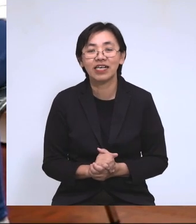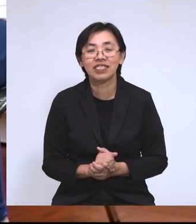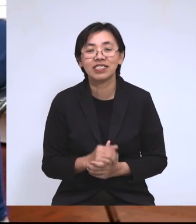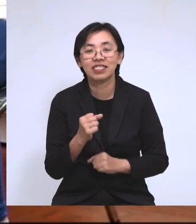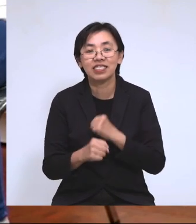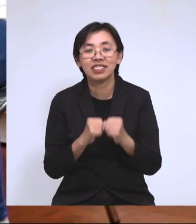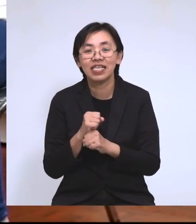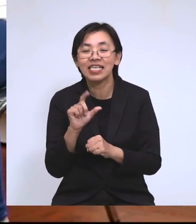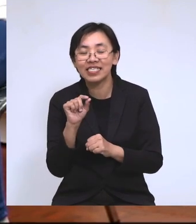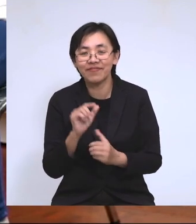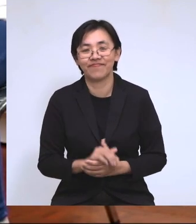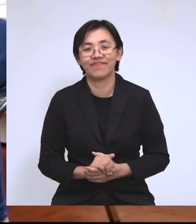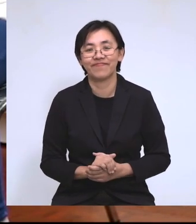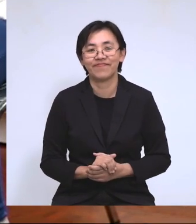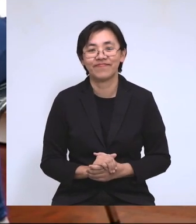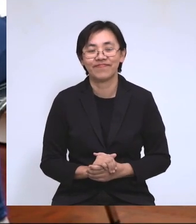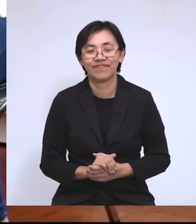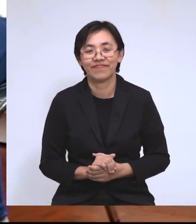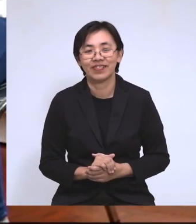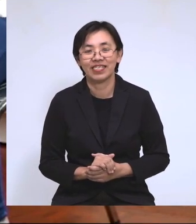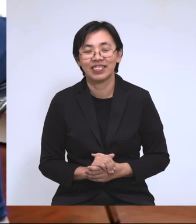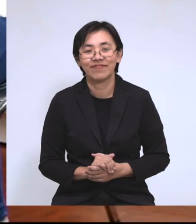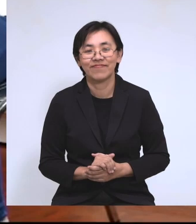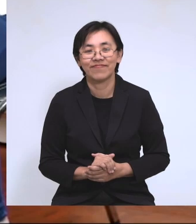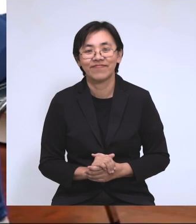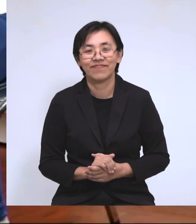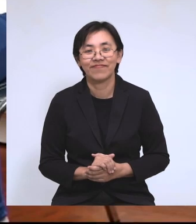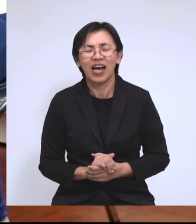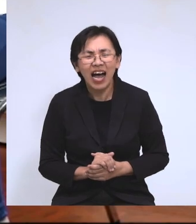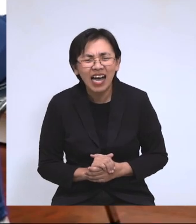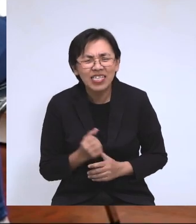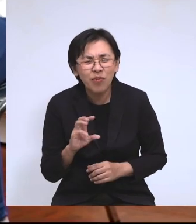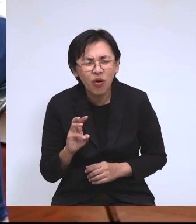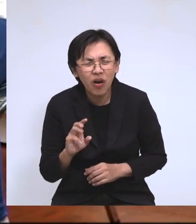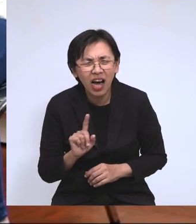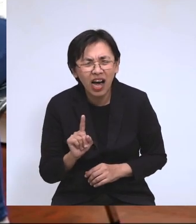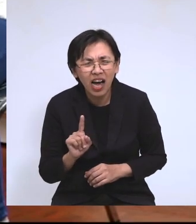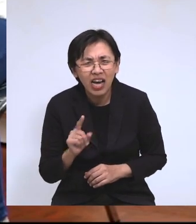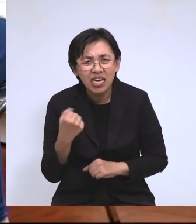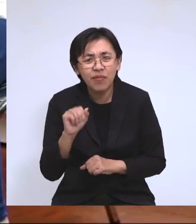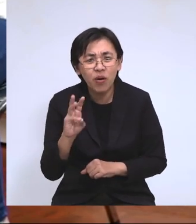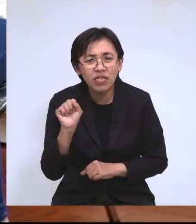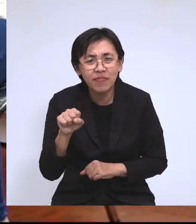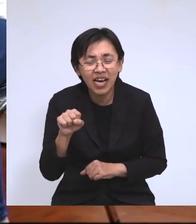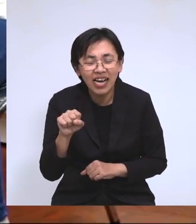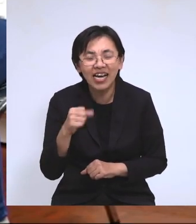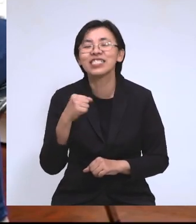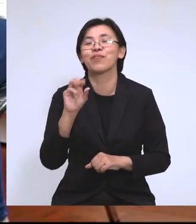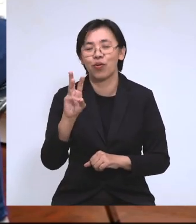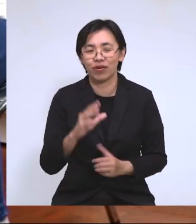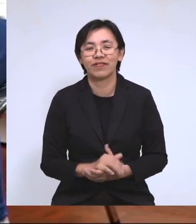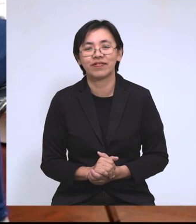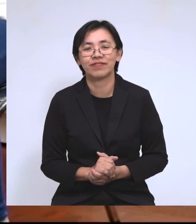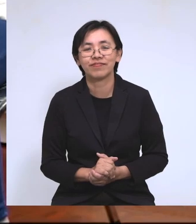บแล้วปีนี้อายุเท่าไหร่ครับ ยี่สิบปีนะครับ ตามนั้น คร ับ สิบหกครับ16ใช่ไหม